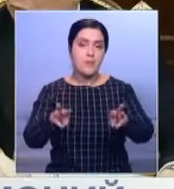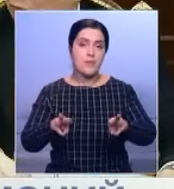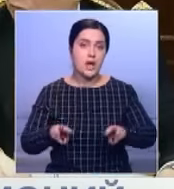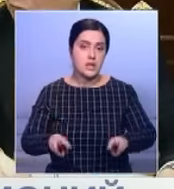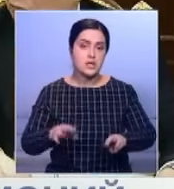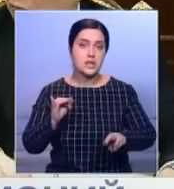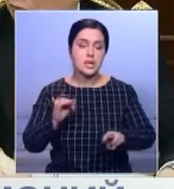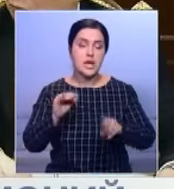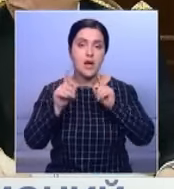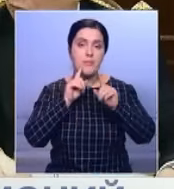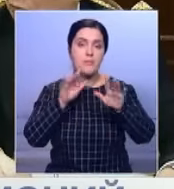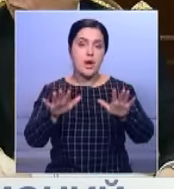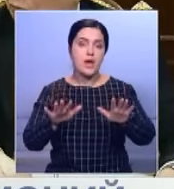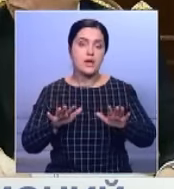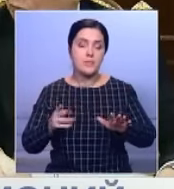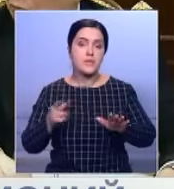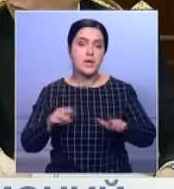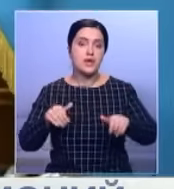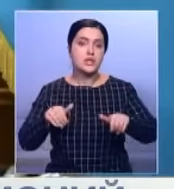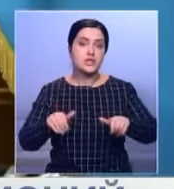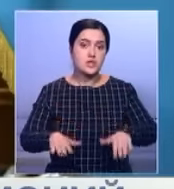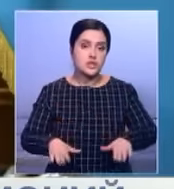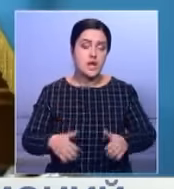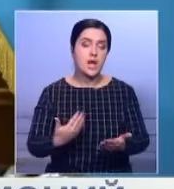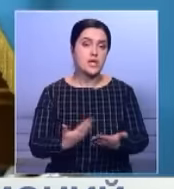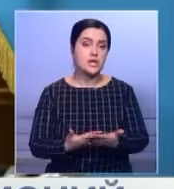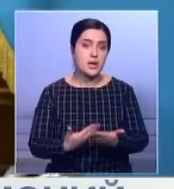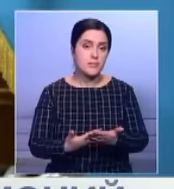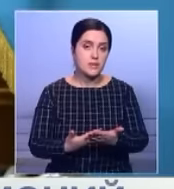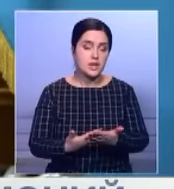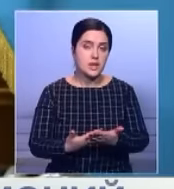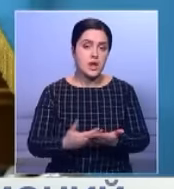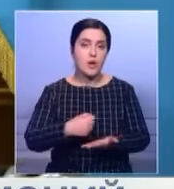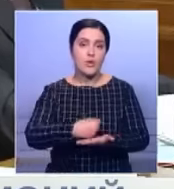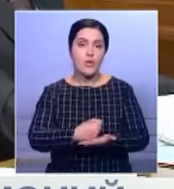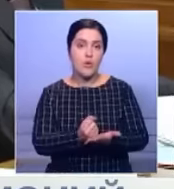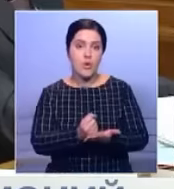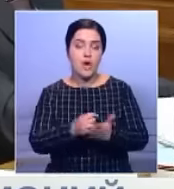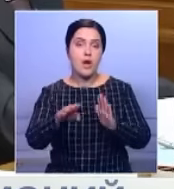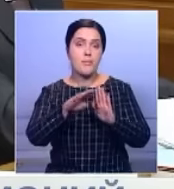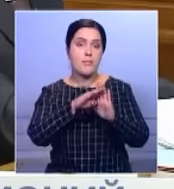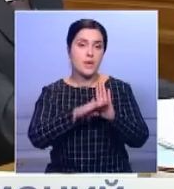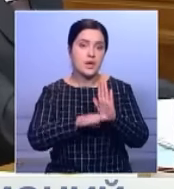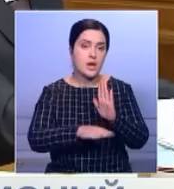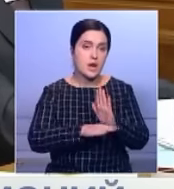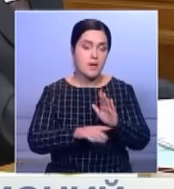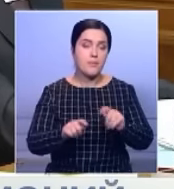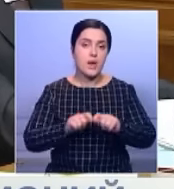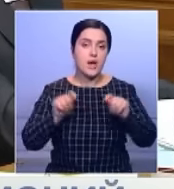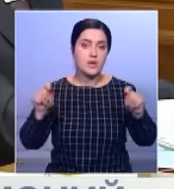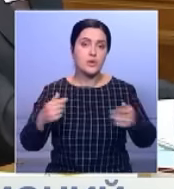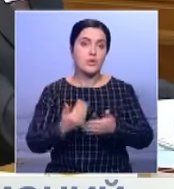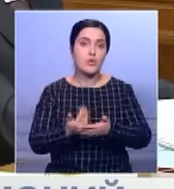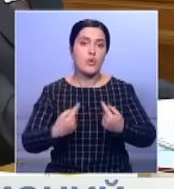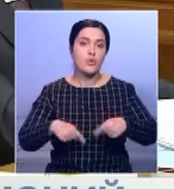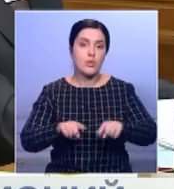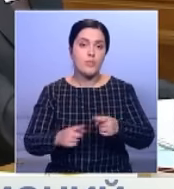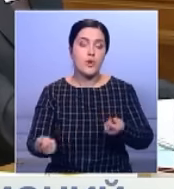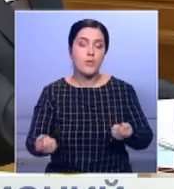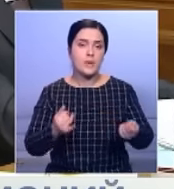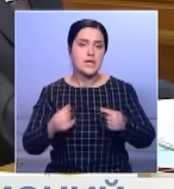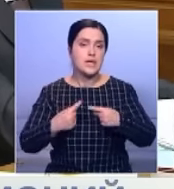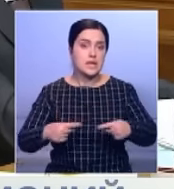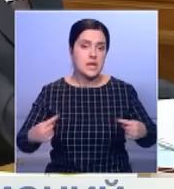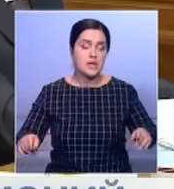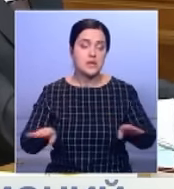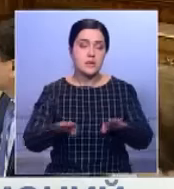и парламенту для решения. Например, утверждение программ, создание новых органов управления и так далее, и так далее.